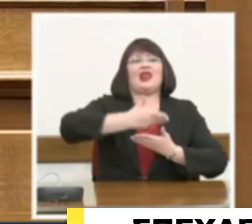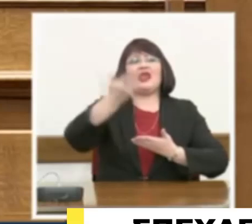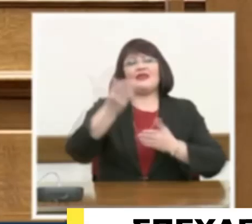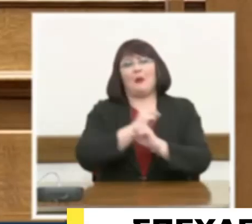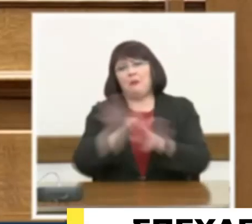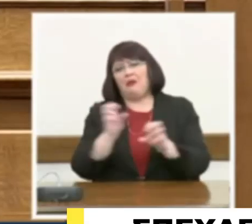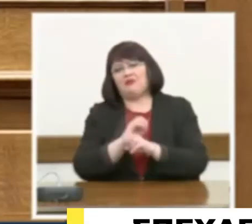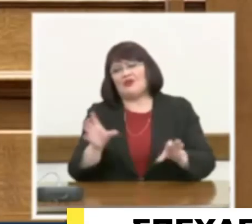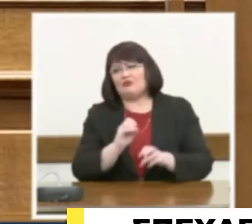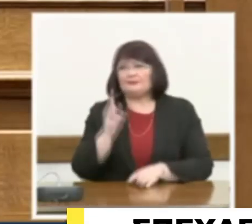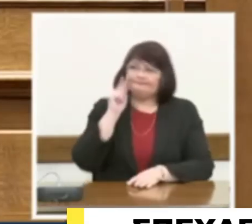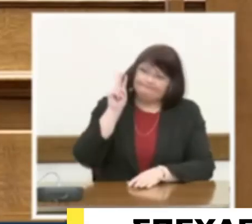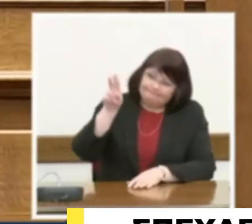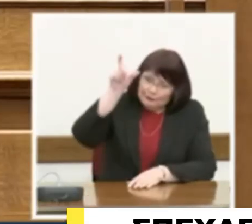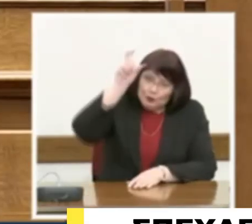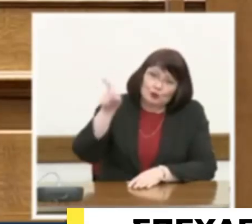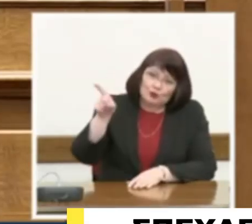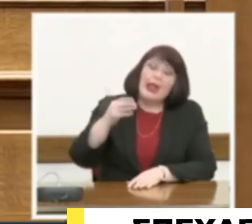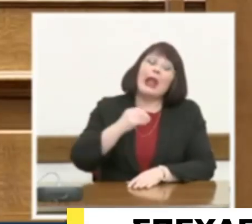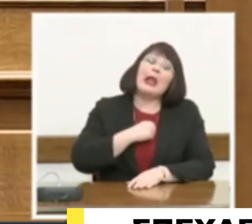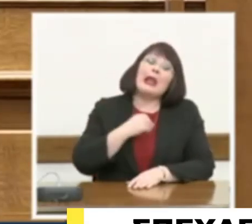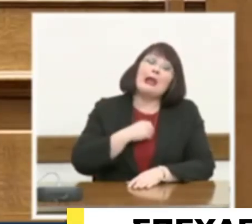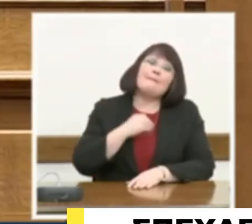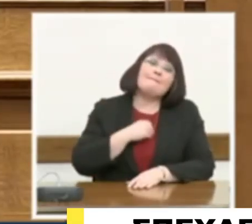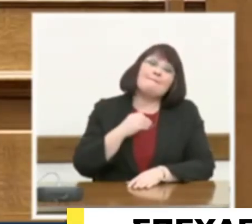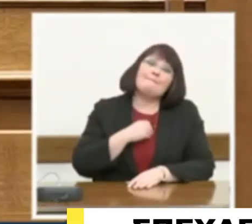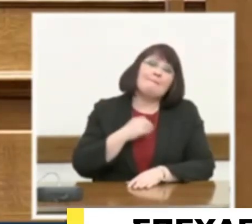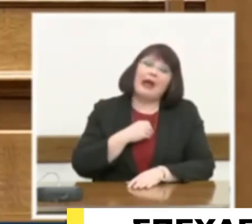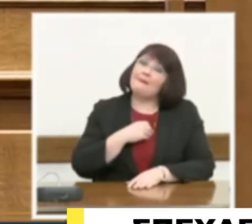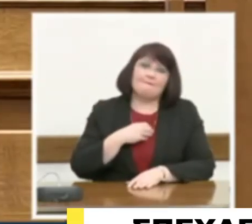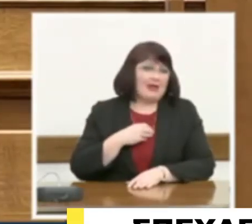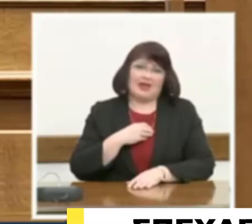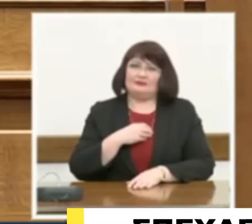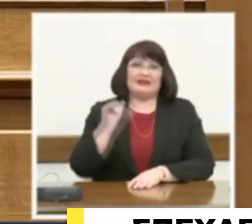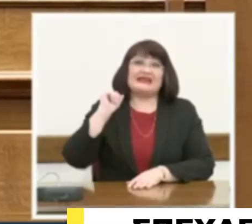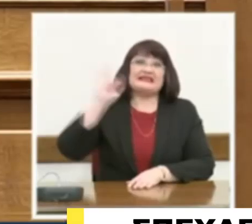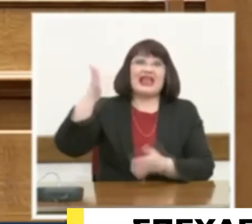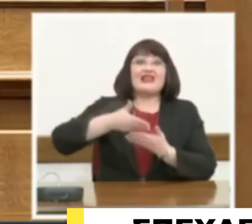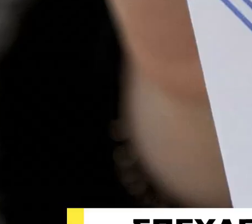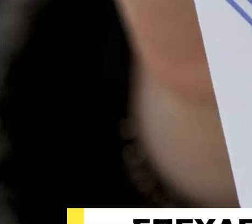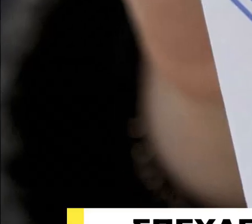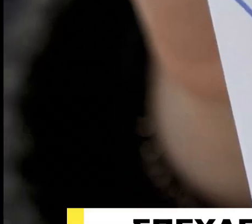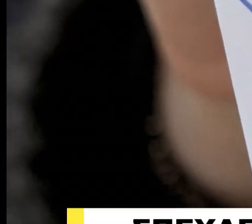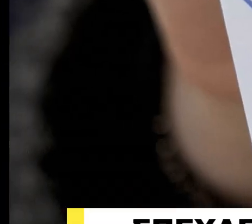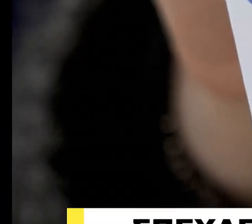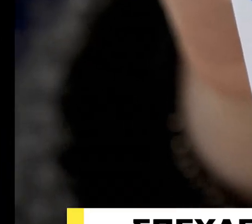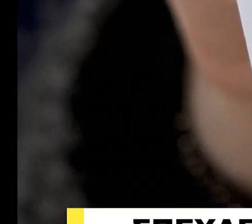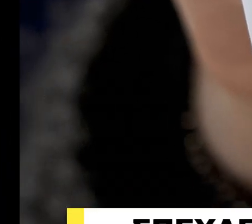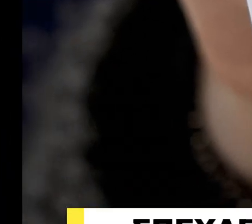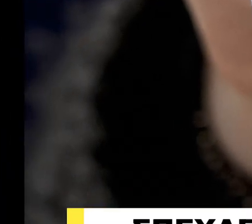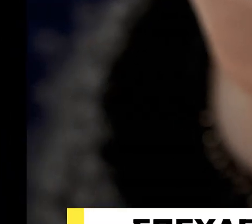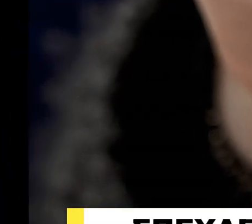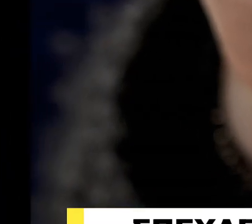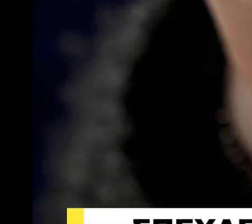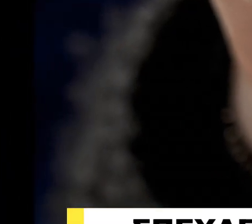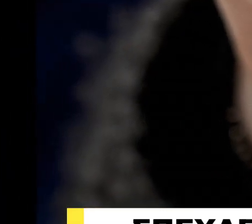σοβαρή αντιπολίτευση. Οι ανησυχίες αυτές, όπως φαίνονται, μεταφράζονται σε μια προσπάθεια προκειμένου να αλλάξει το ελάχιστο όριο